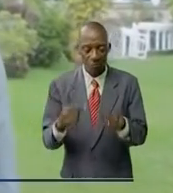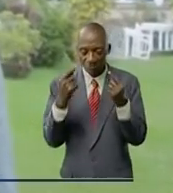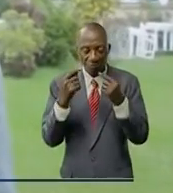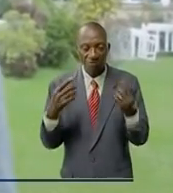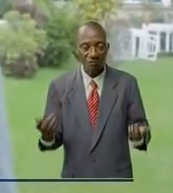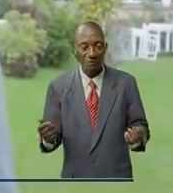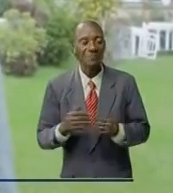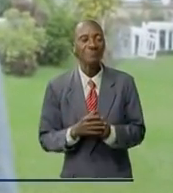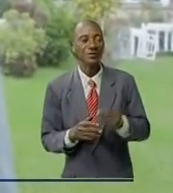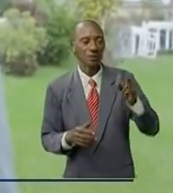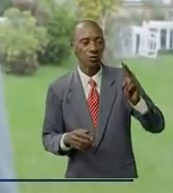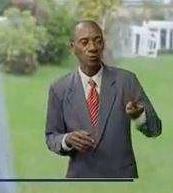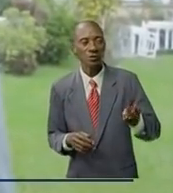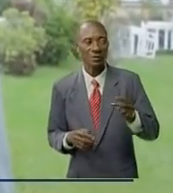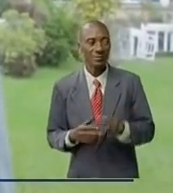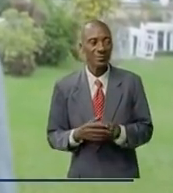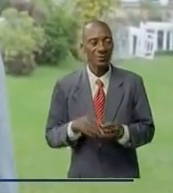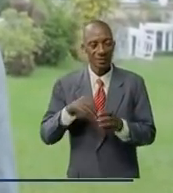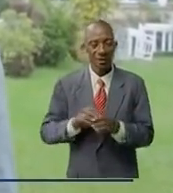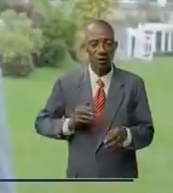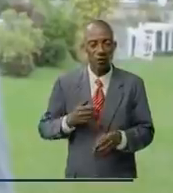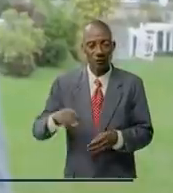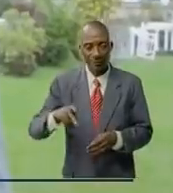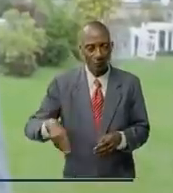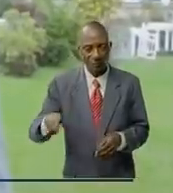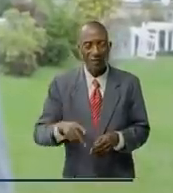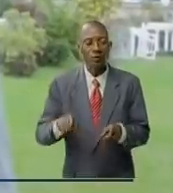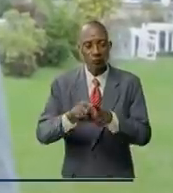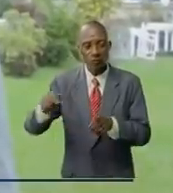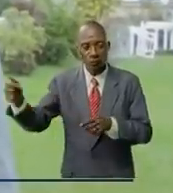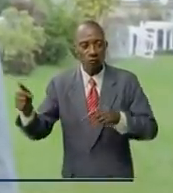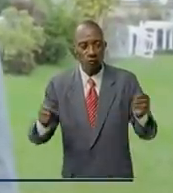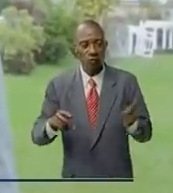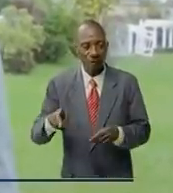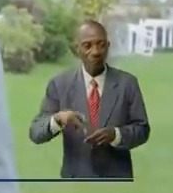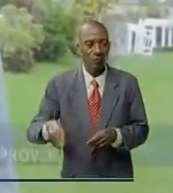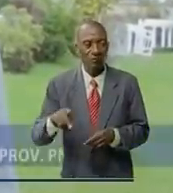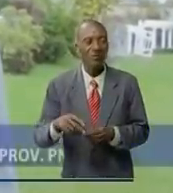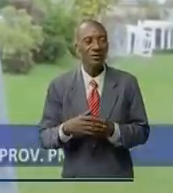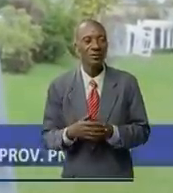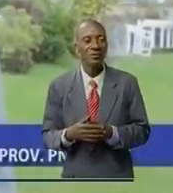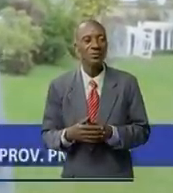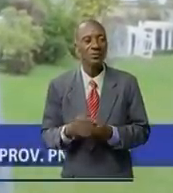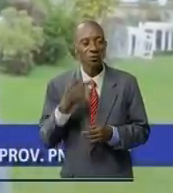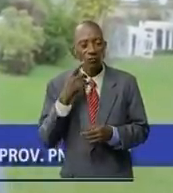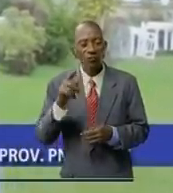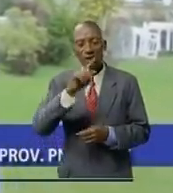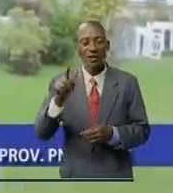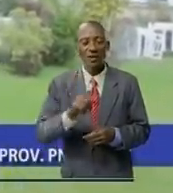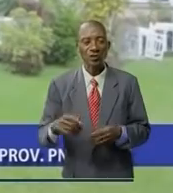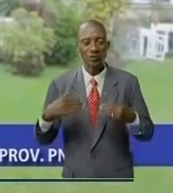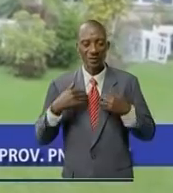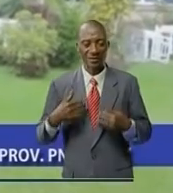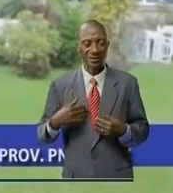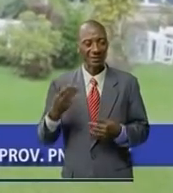notre province, qui touche aussi les autres provinces, bien sûr, c'est qu'aucune zone de santé n'est remplie le paquet